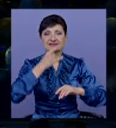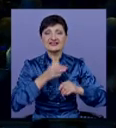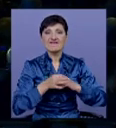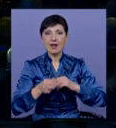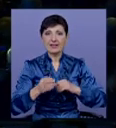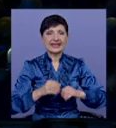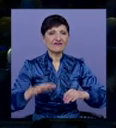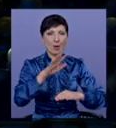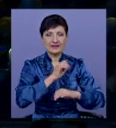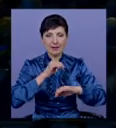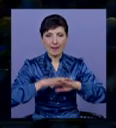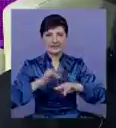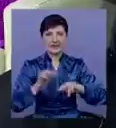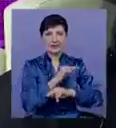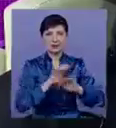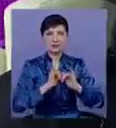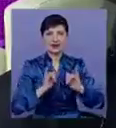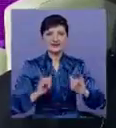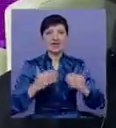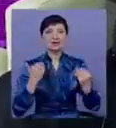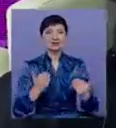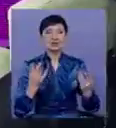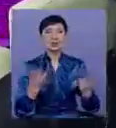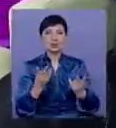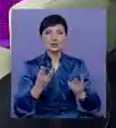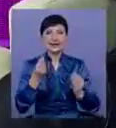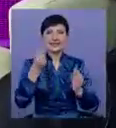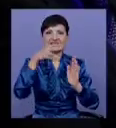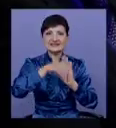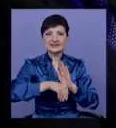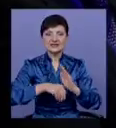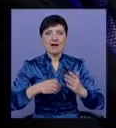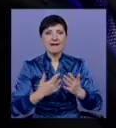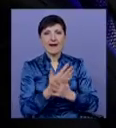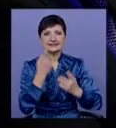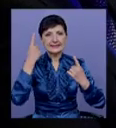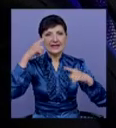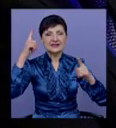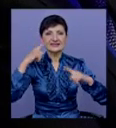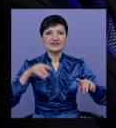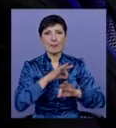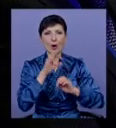филиала Европейского банка реконструкции и развития, сейчас нужно инвестировать в креативные секторы.